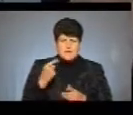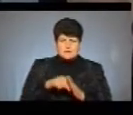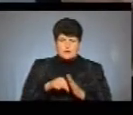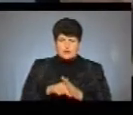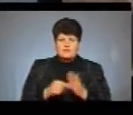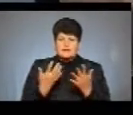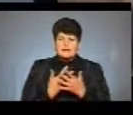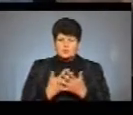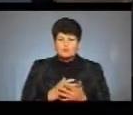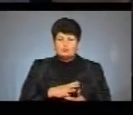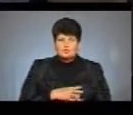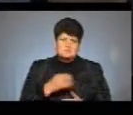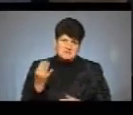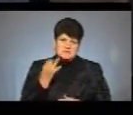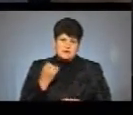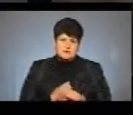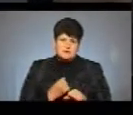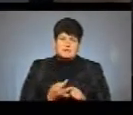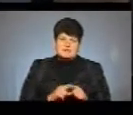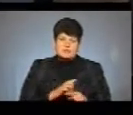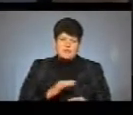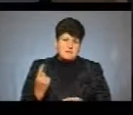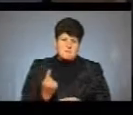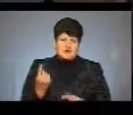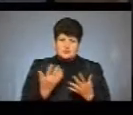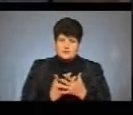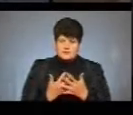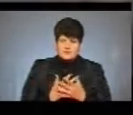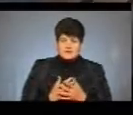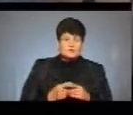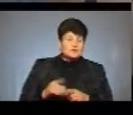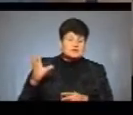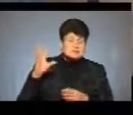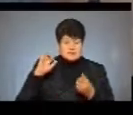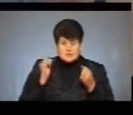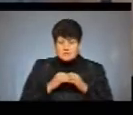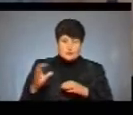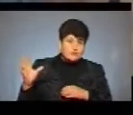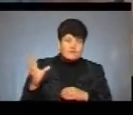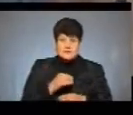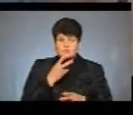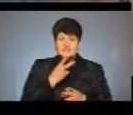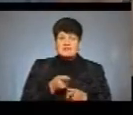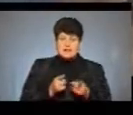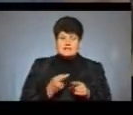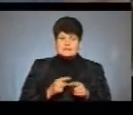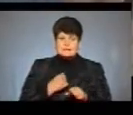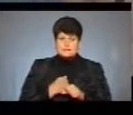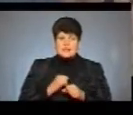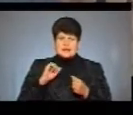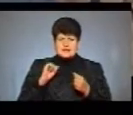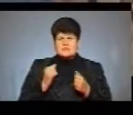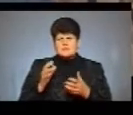Ну, було цікаво працювати, як це був мій перший фільм, взагалі запам'яталось все. Подивитися, як це все робиться в реальності. Тут я захоплювався фільмами і до